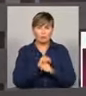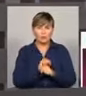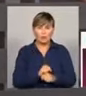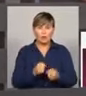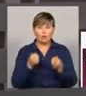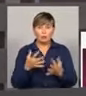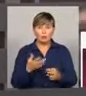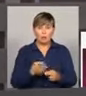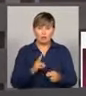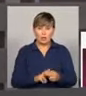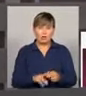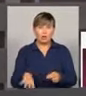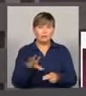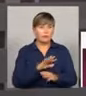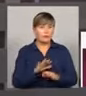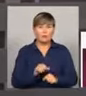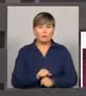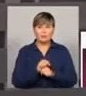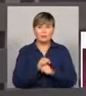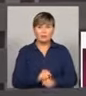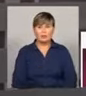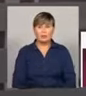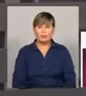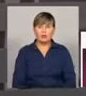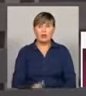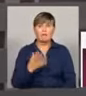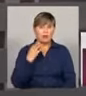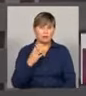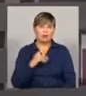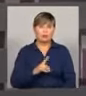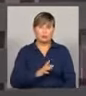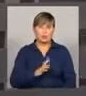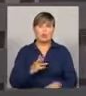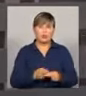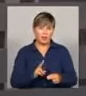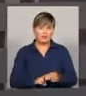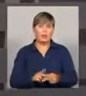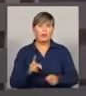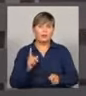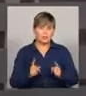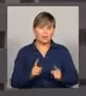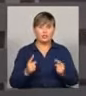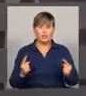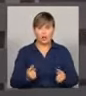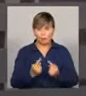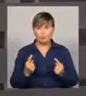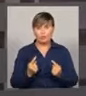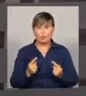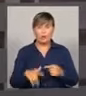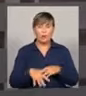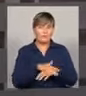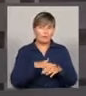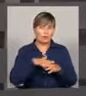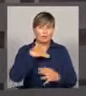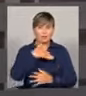Просто это не митинг. А в Алматы что было? Это настоящие обычные массовые